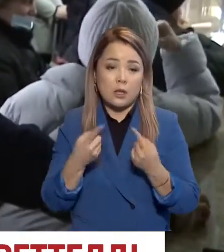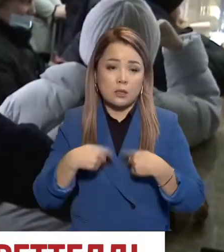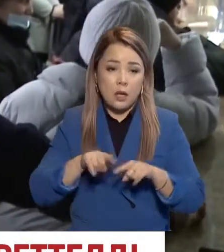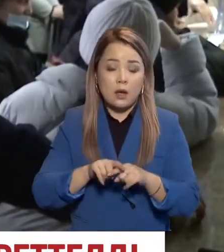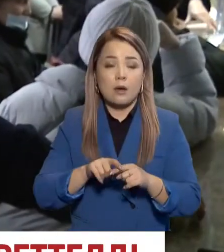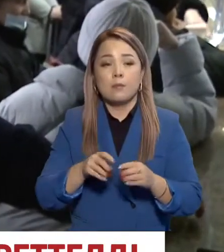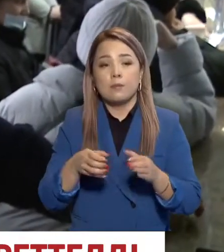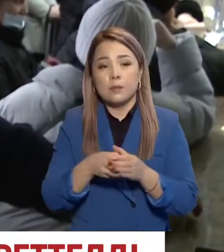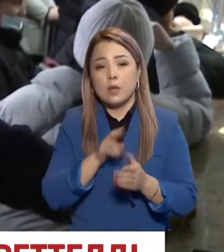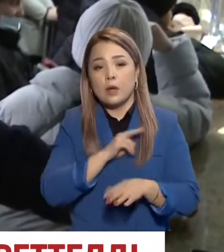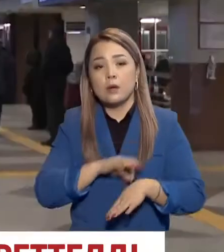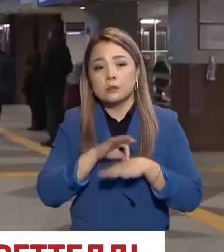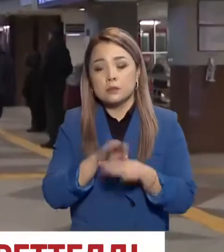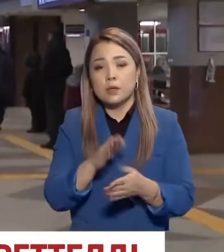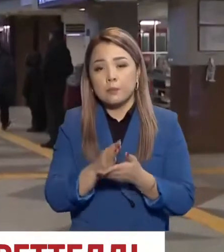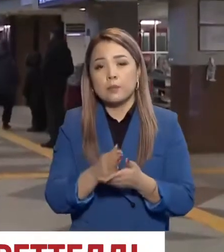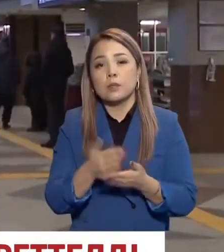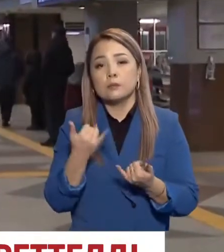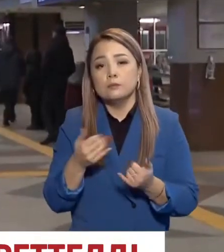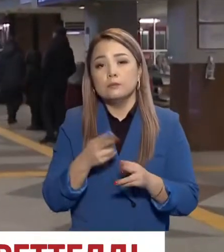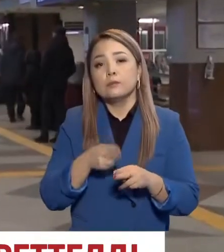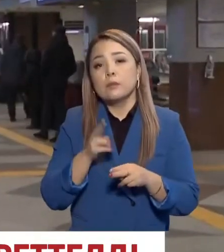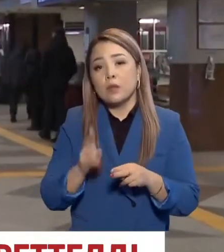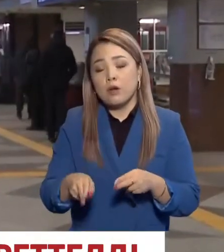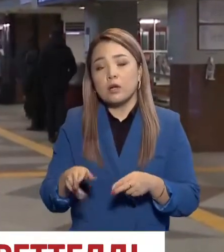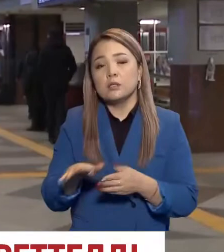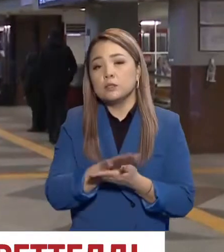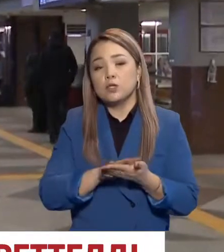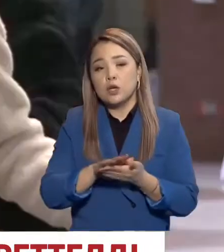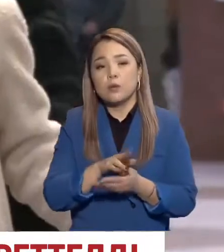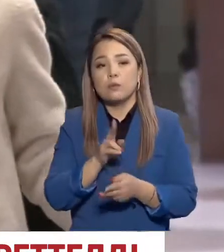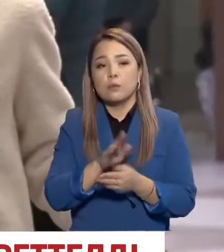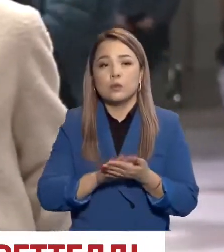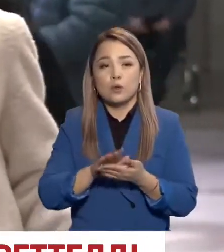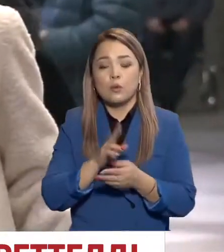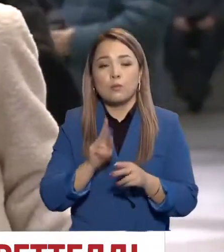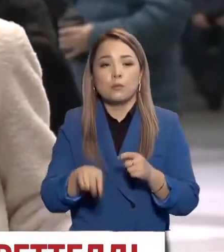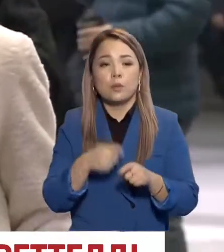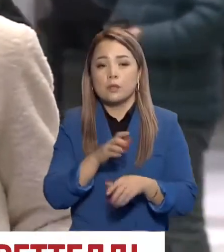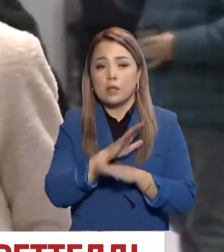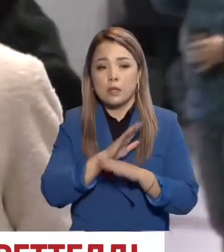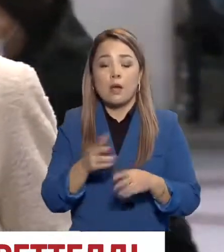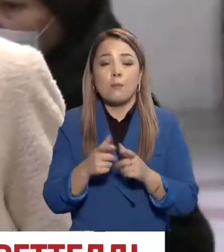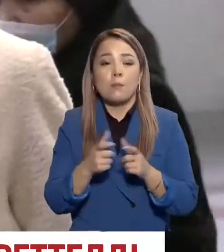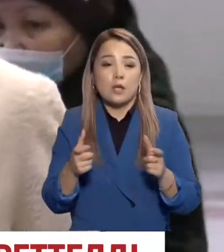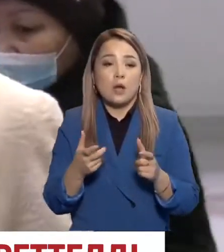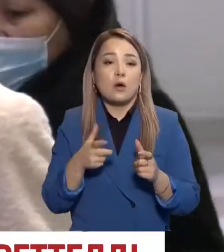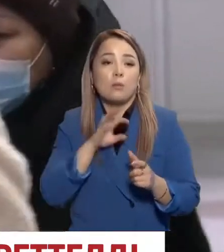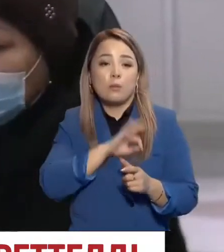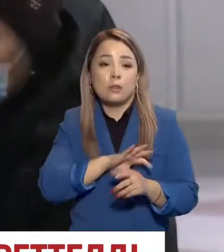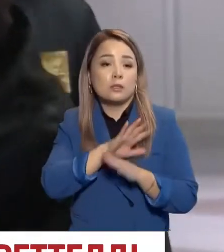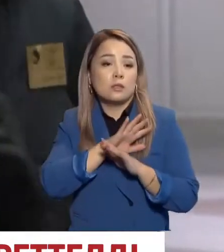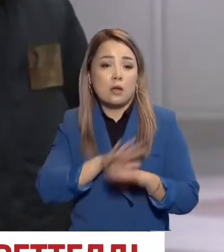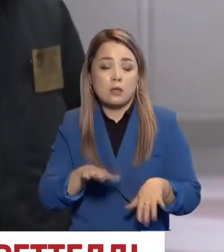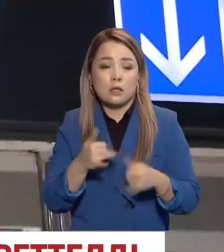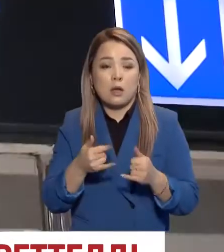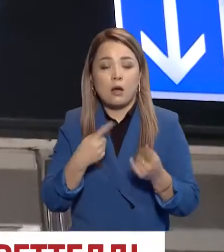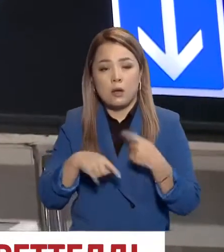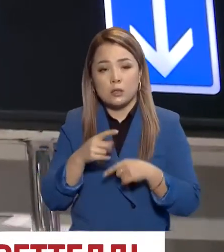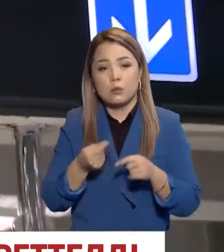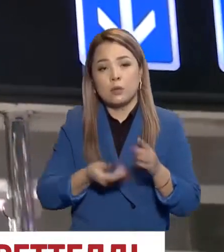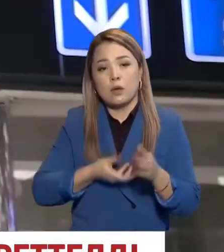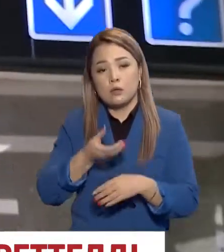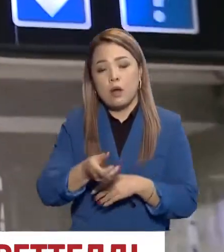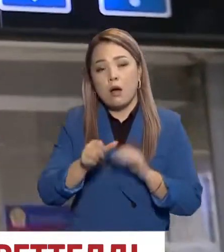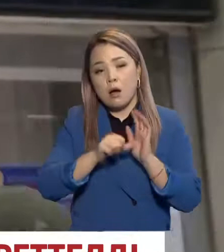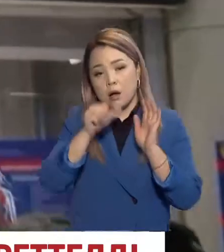мамандары темір жол вокзалдарында ішкі мүлікке еш залал келтірілмегенін айтады. Ал билет құнын пайдаланбаған жолаушылар ақшасы өз елеріне